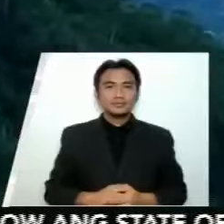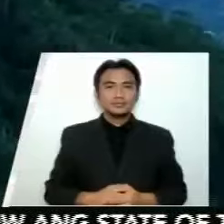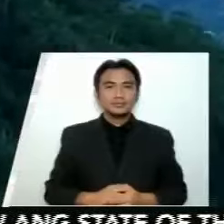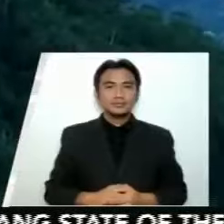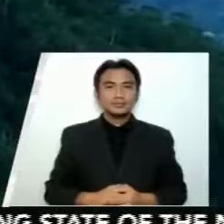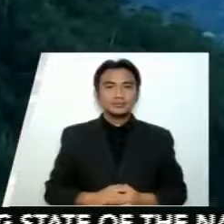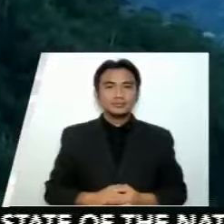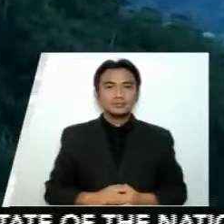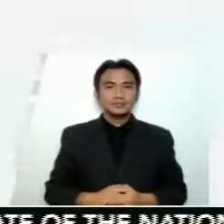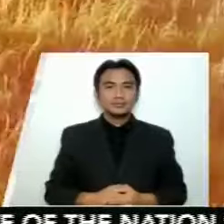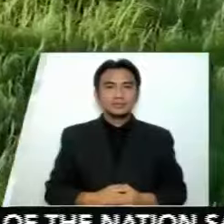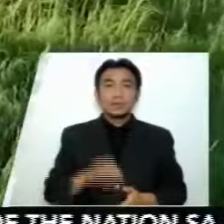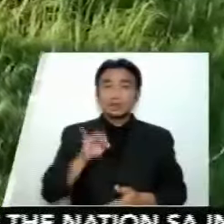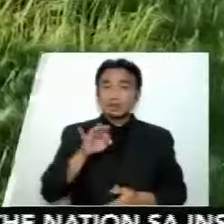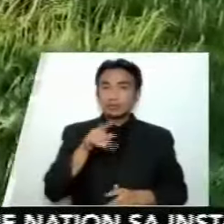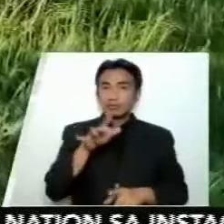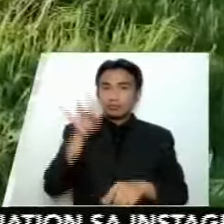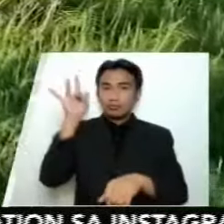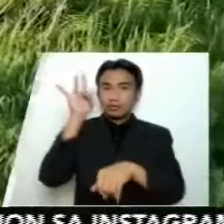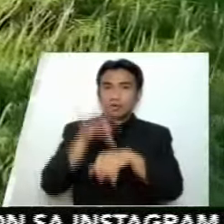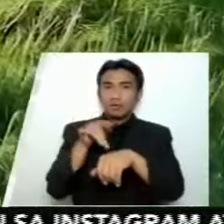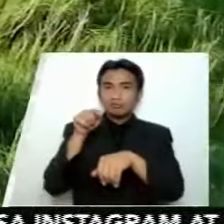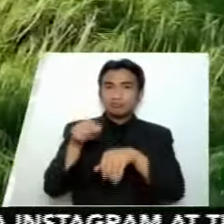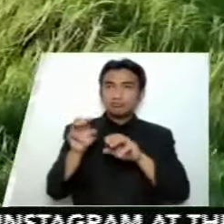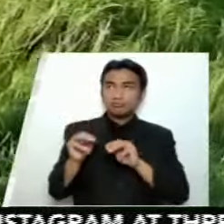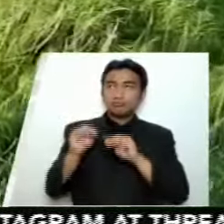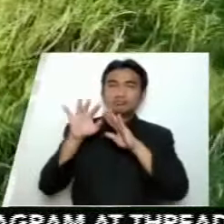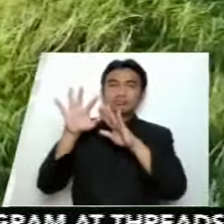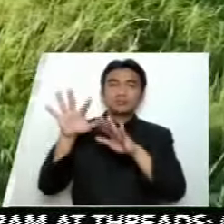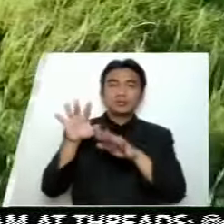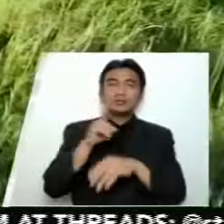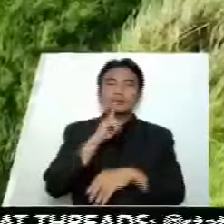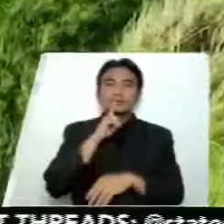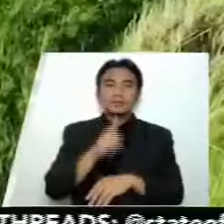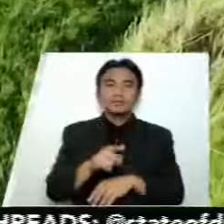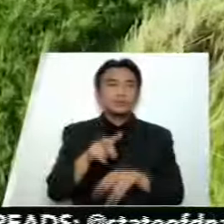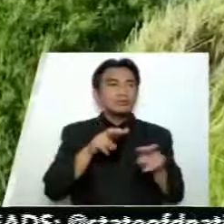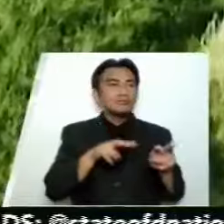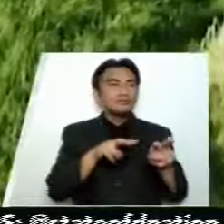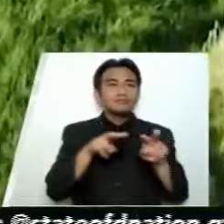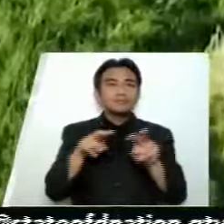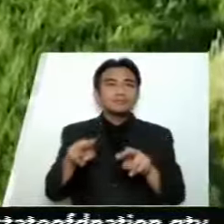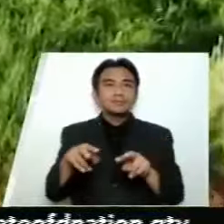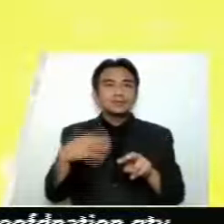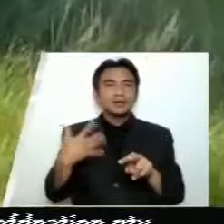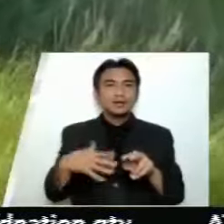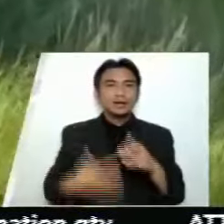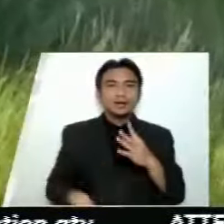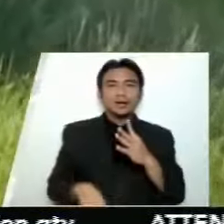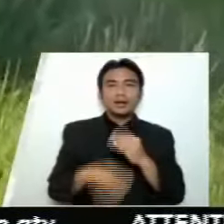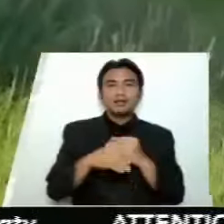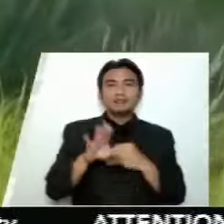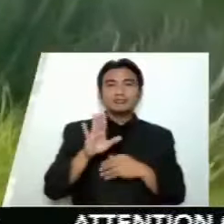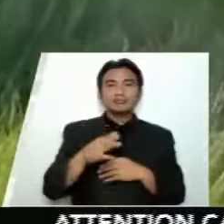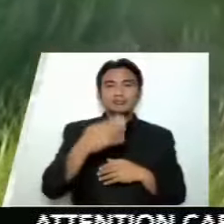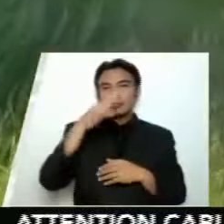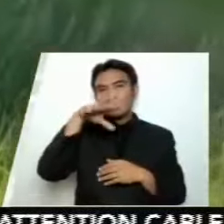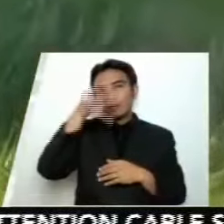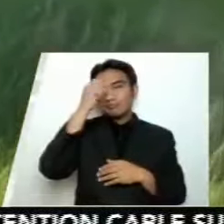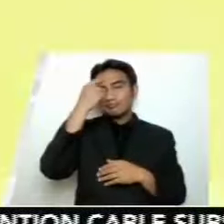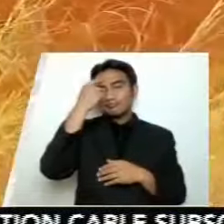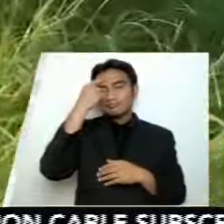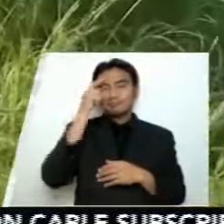kapag nakarating ka rito sure na may idadagdag ka sa core memory mo